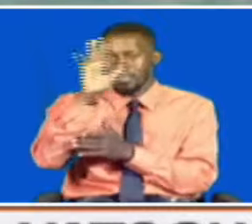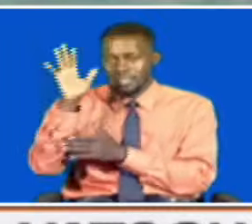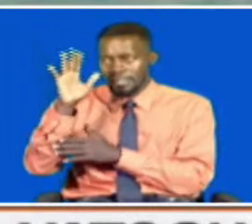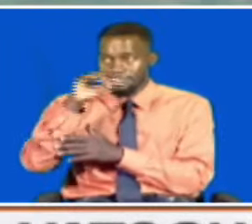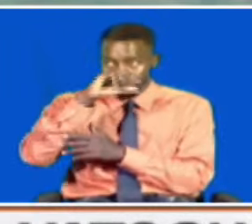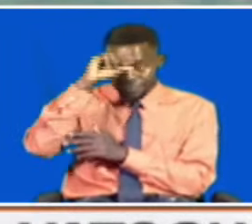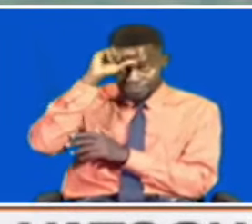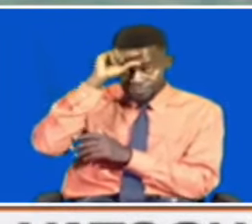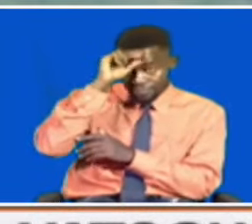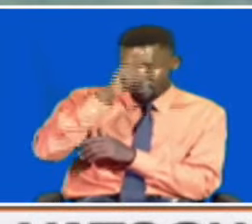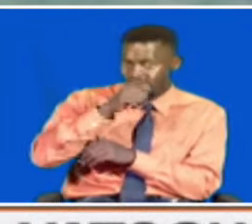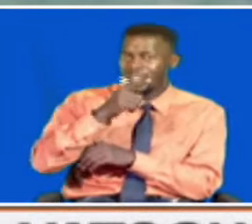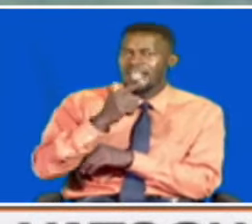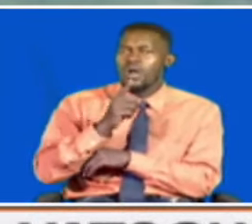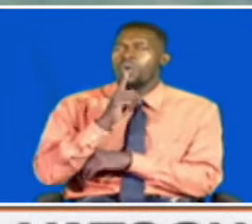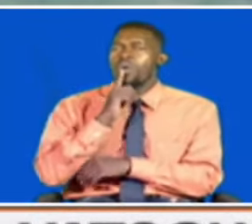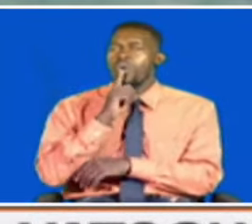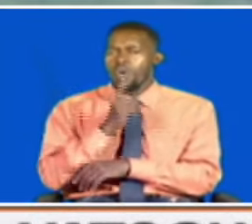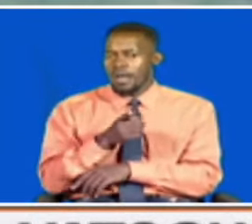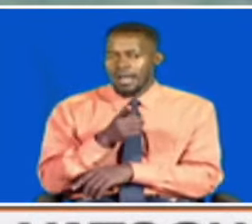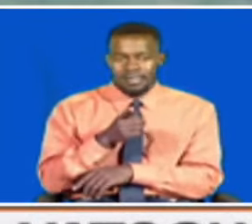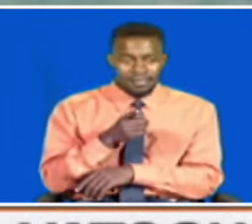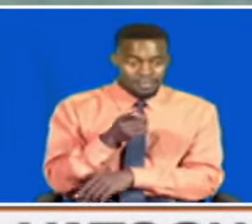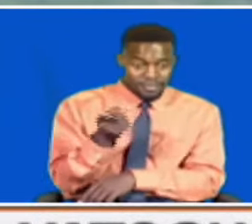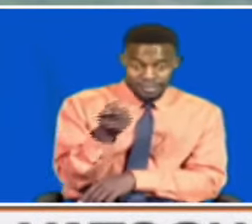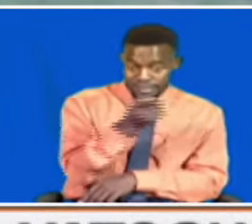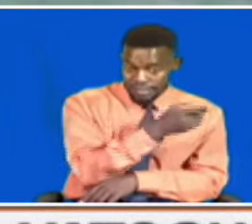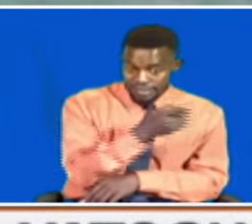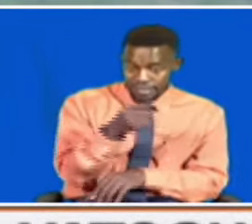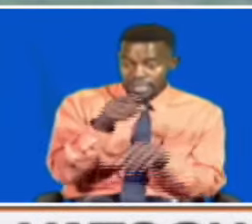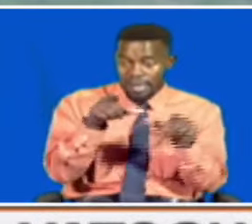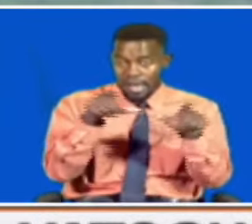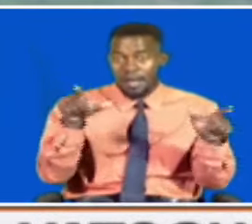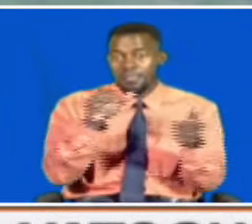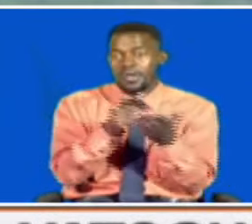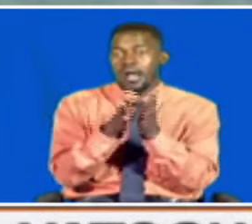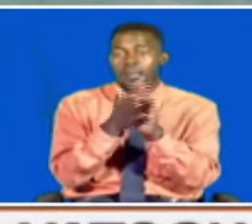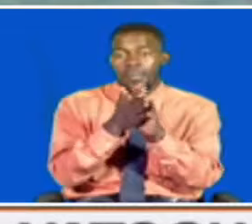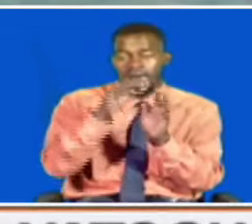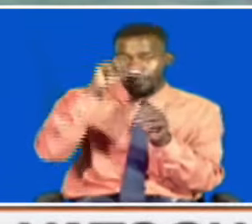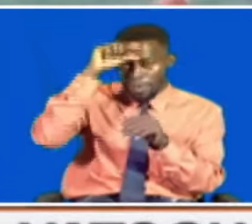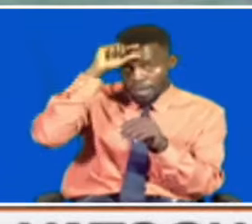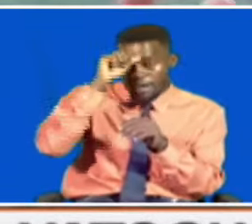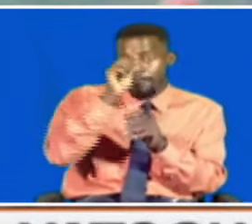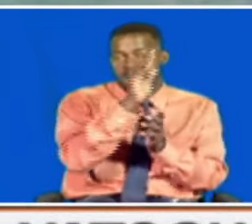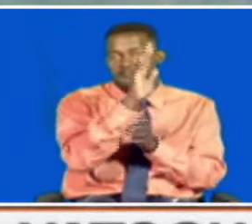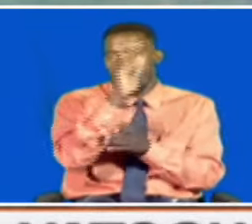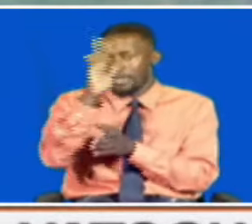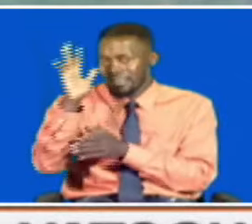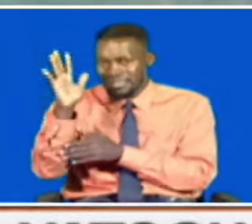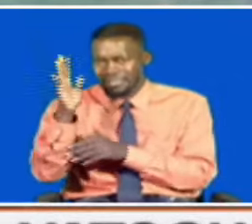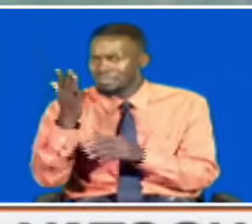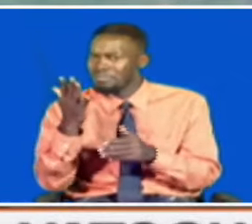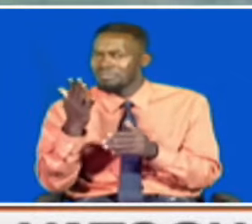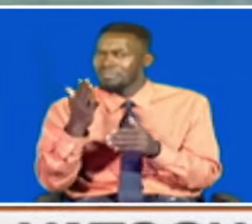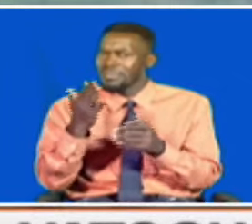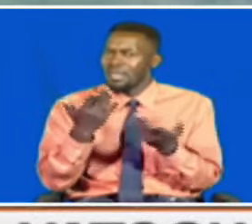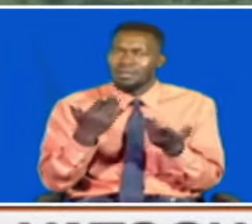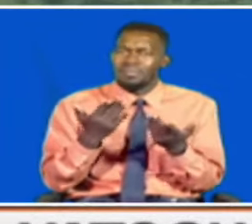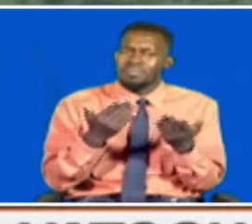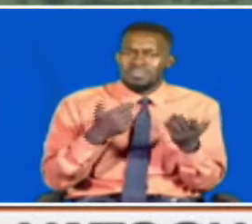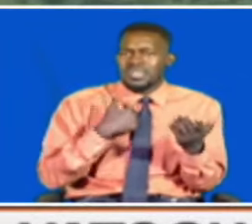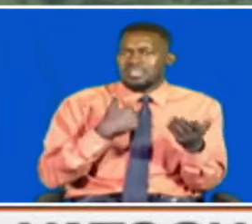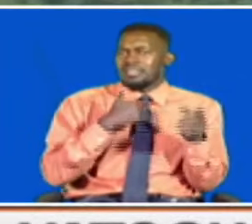wanaidhinisha aje sehemu ya shamba ikuwe government forest na watu walikuwa wanaishi hapo. Alafu sisi pahali tumeenda kuishi, sisi ni IDPs tu